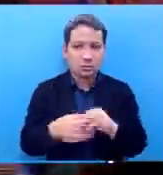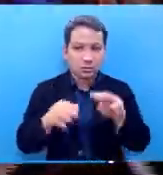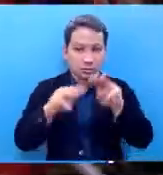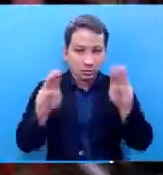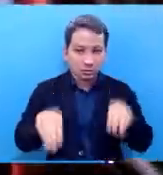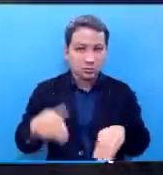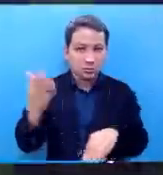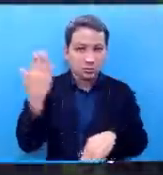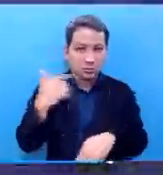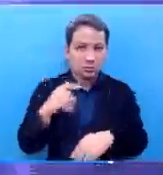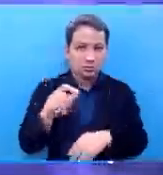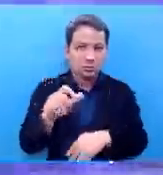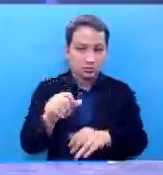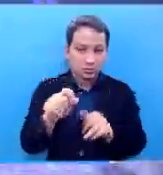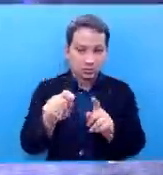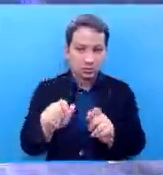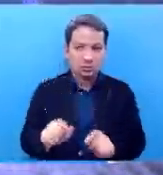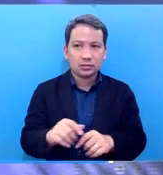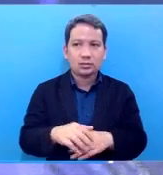Sabado.